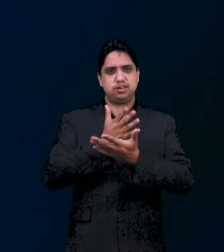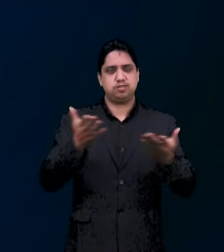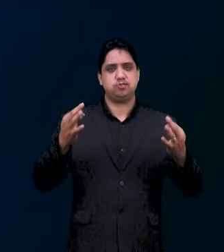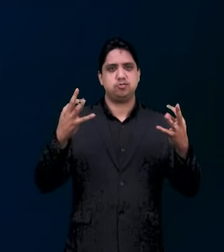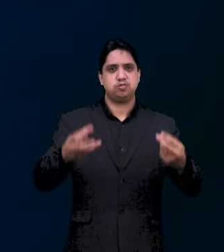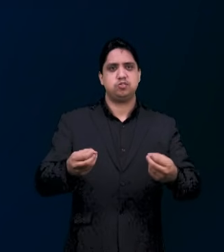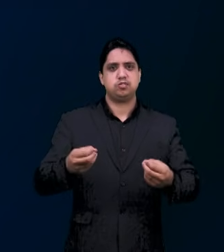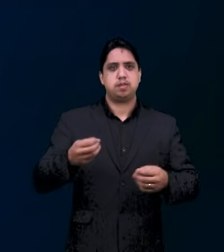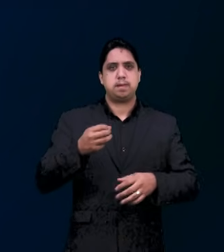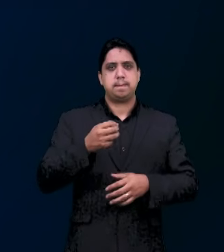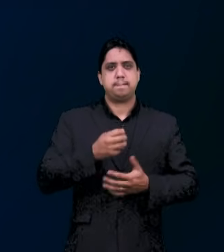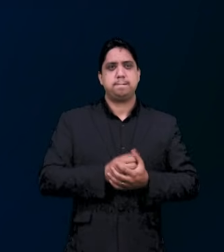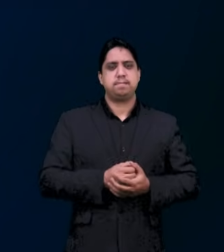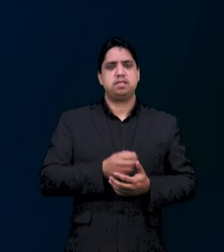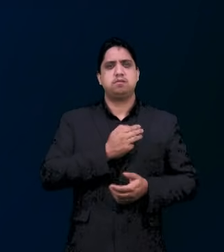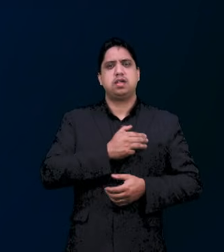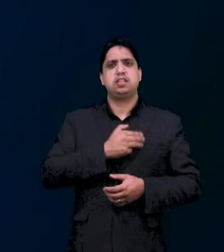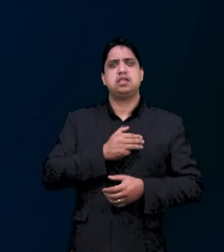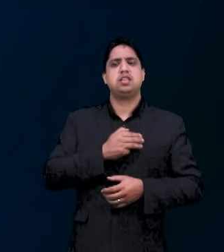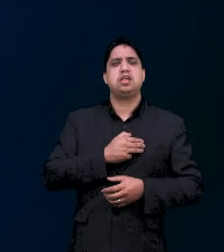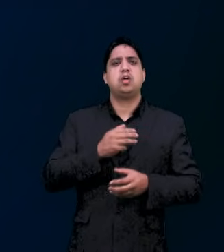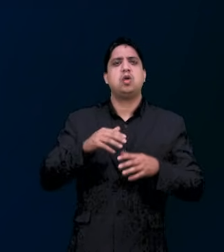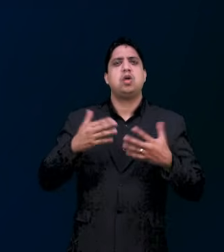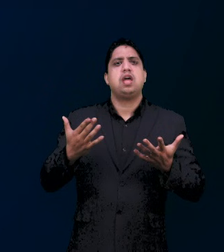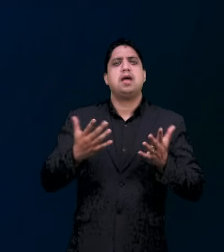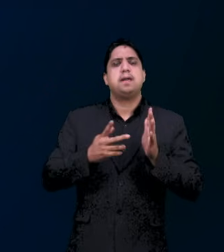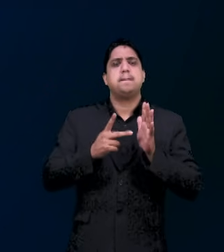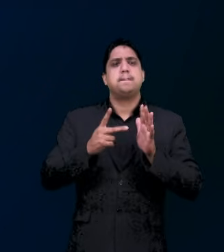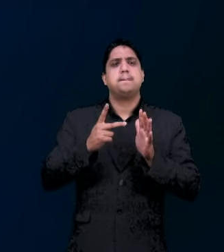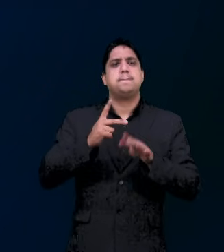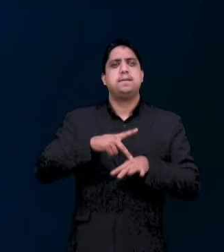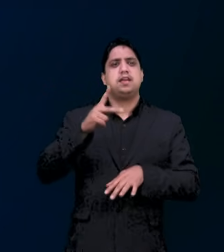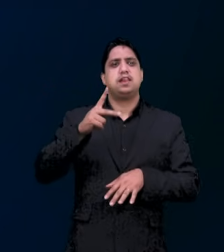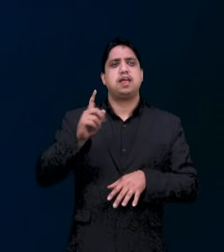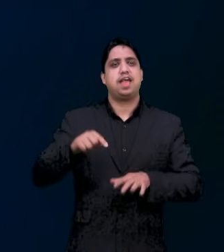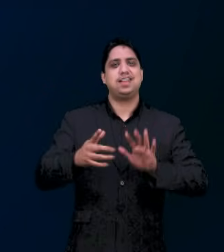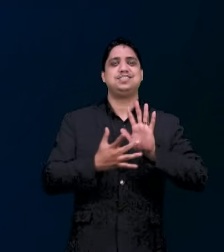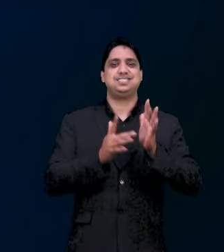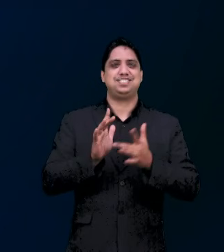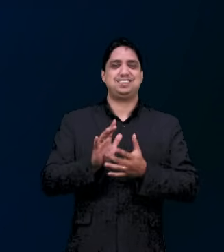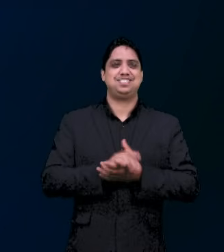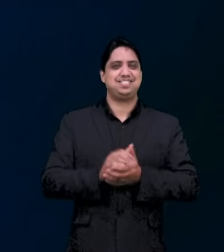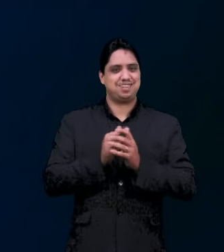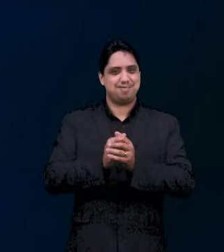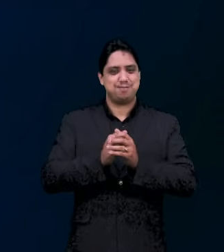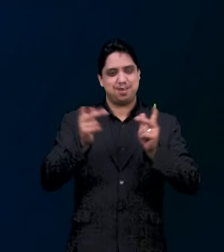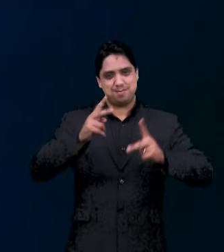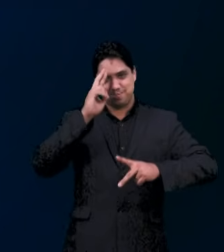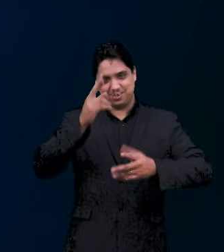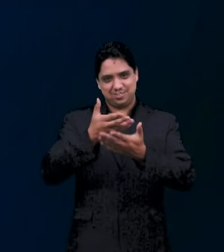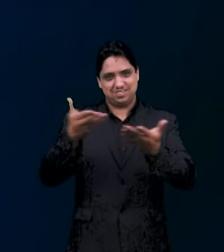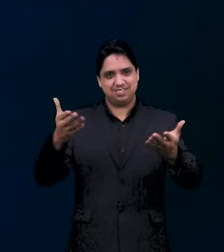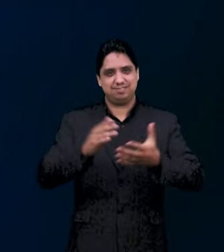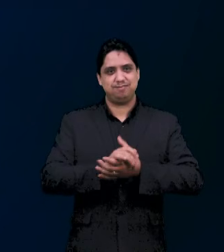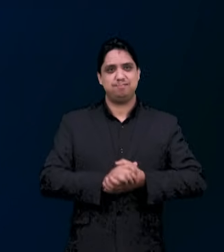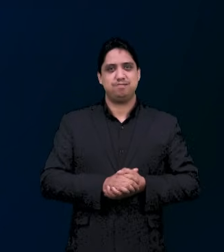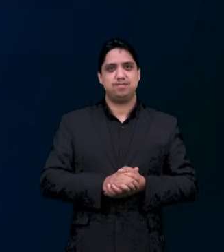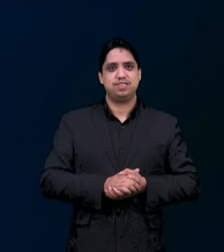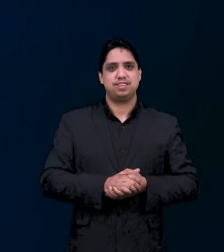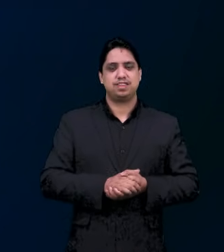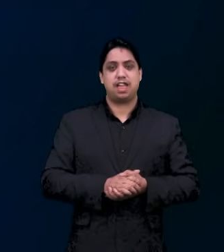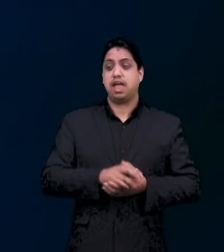Seigneur Jésus à tous les frères et sœurs. Matthieu, quelle est la perle de grand prix? Amen. La perle du Seigneur